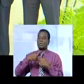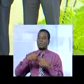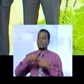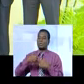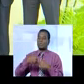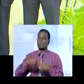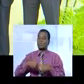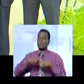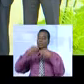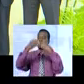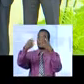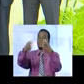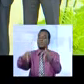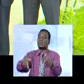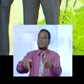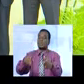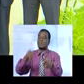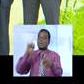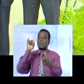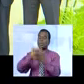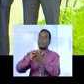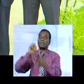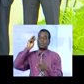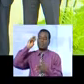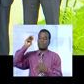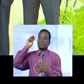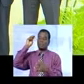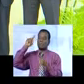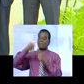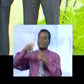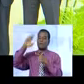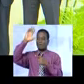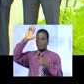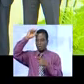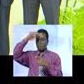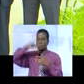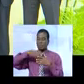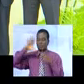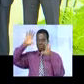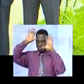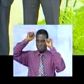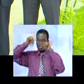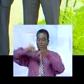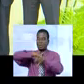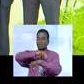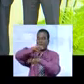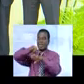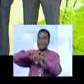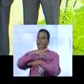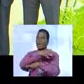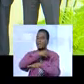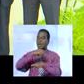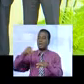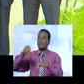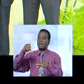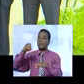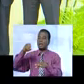de transmettre ce message à Monsieur le Président de la République. Et le